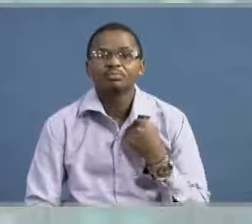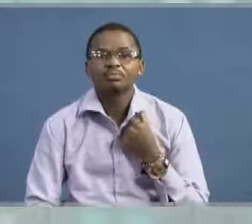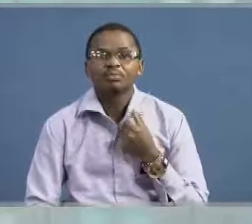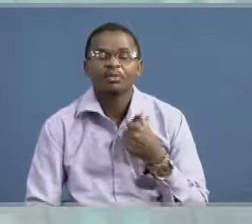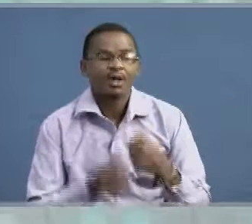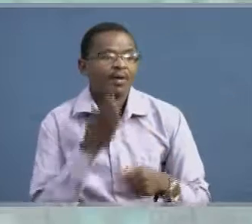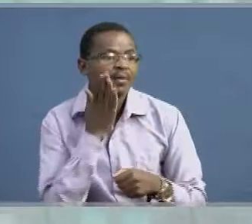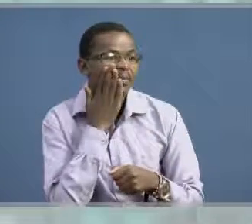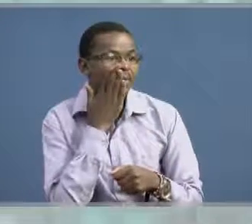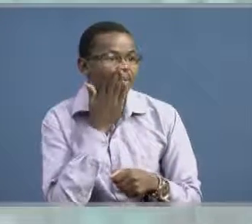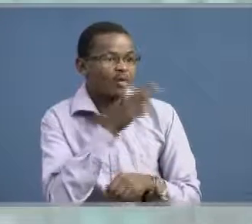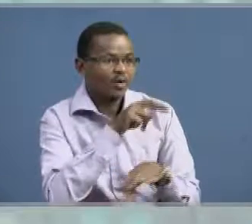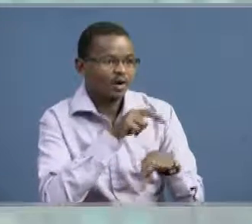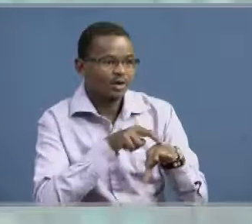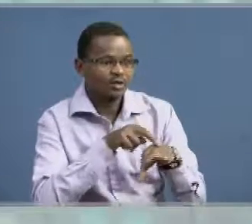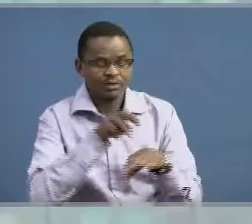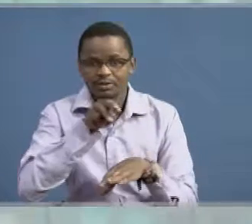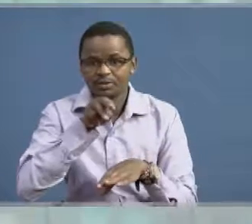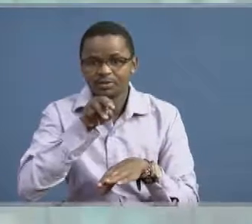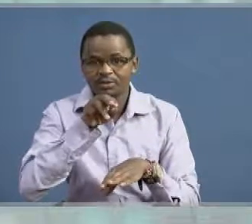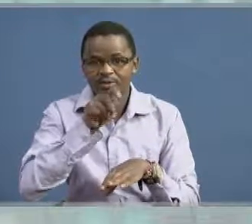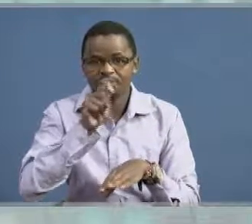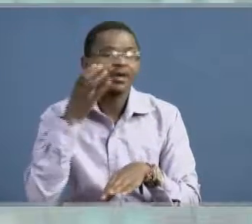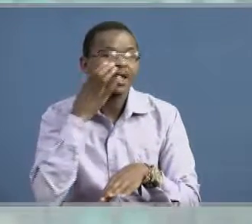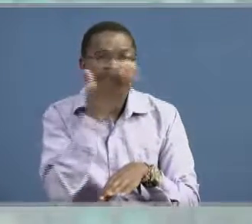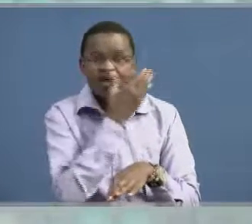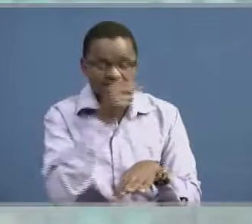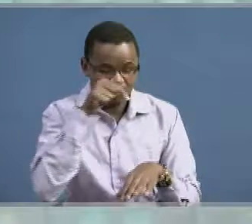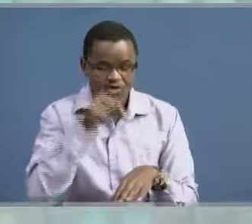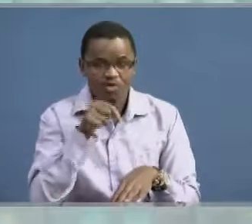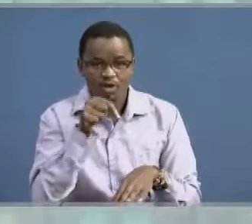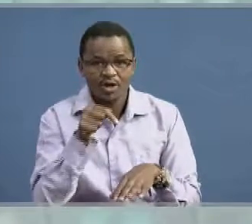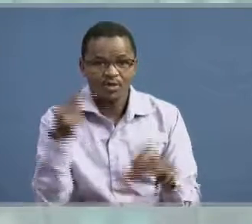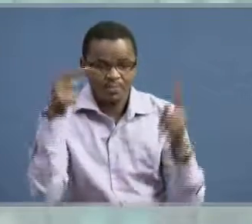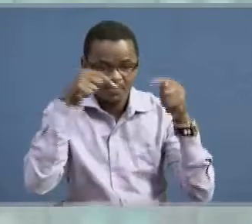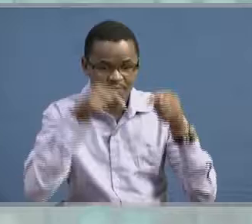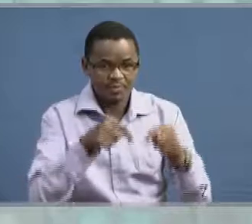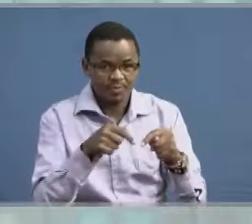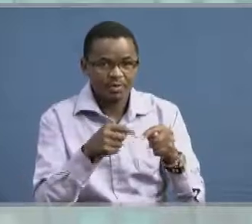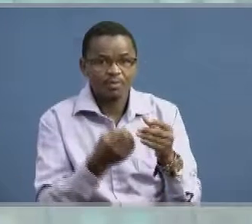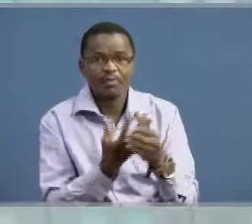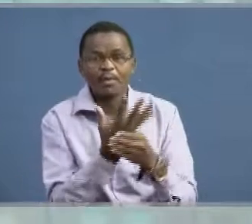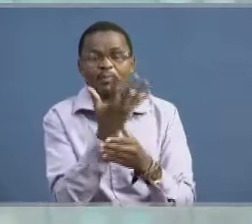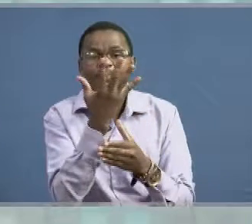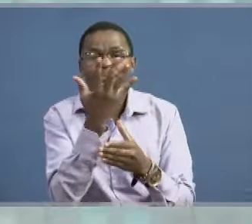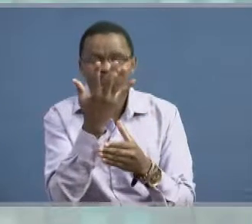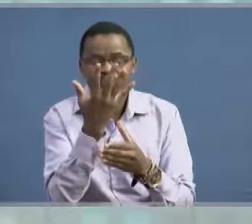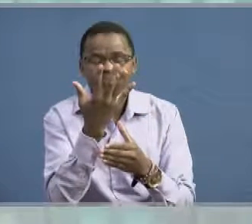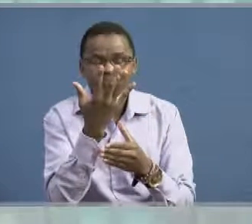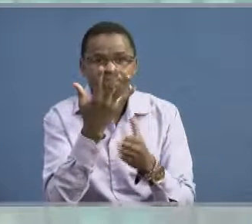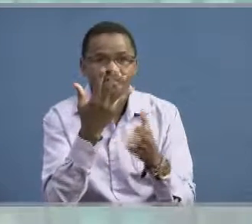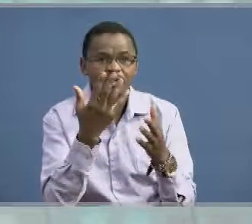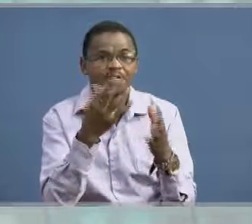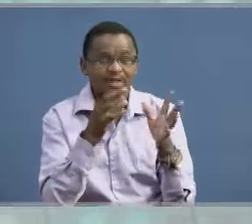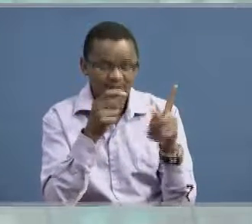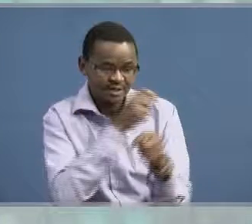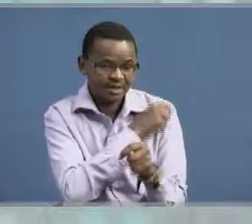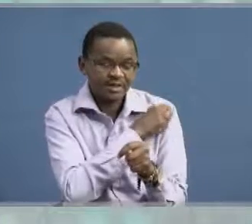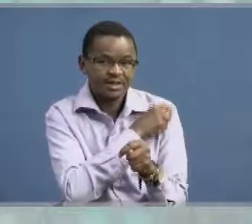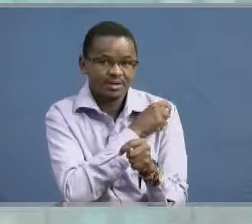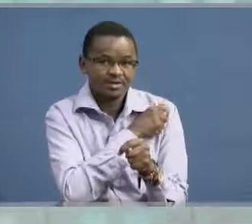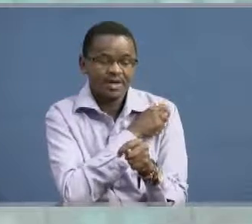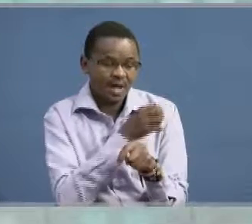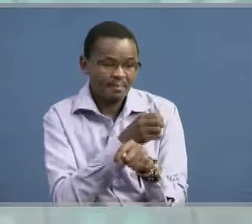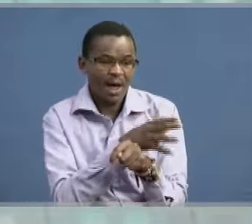Na mama taifa Margaret Kenyatta hileo amehudhuria hafla ya uzinduzi wa mashine ya kutibu saratani katika hospitali ya